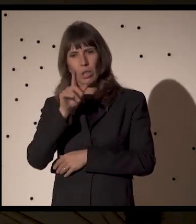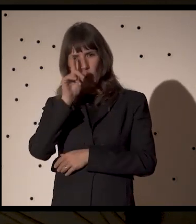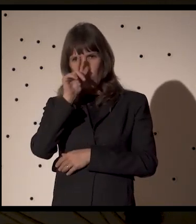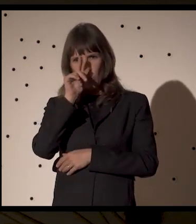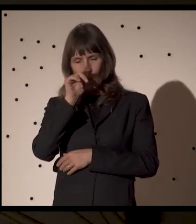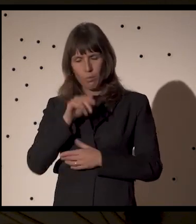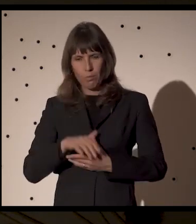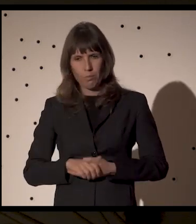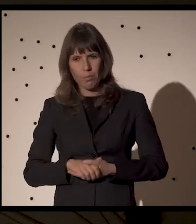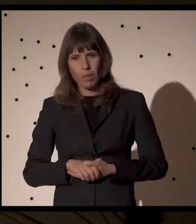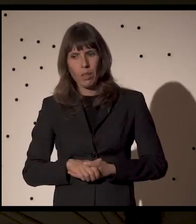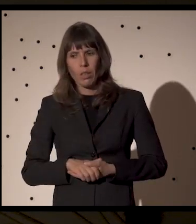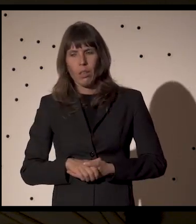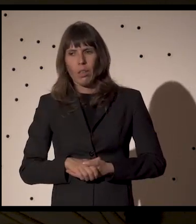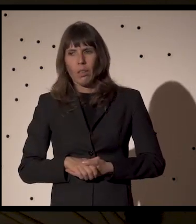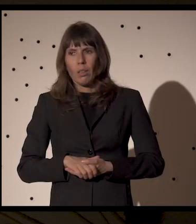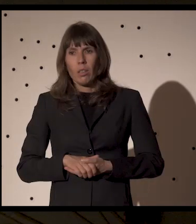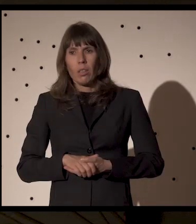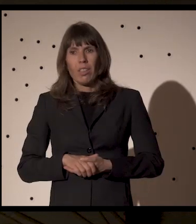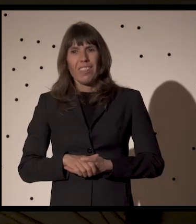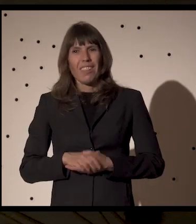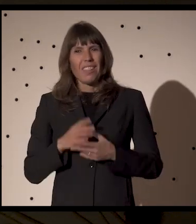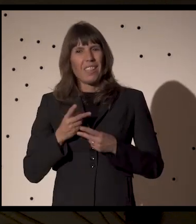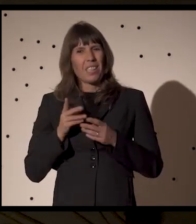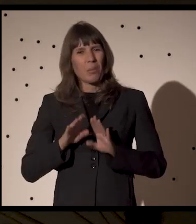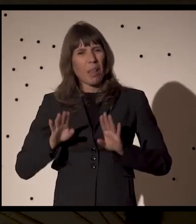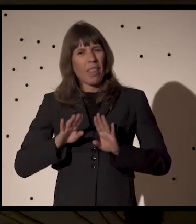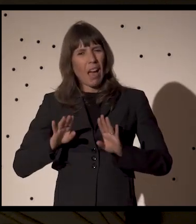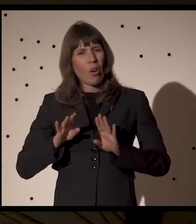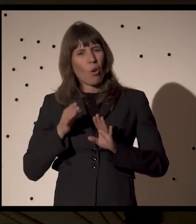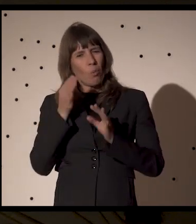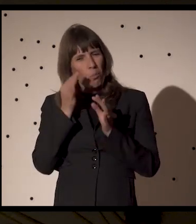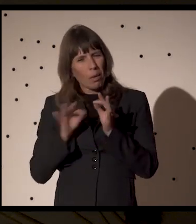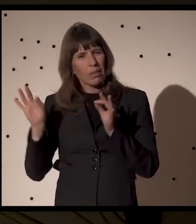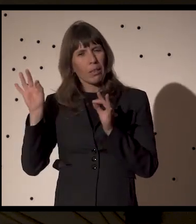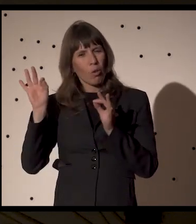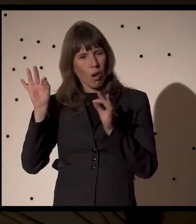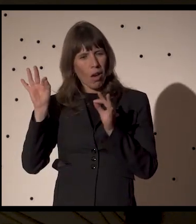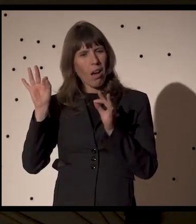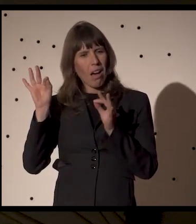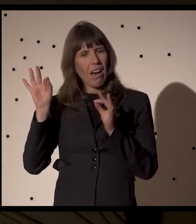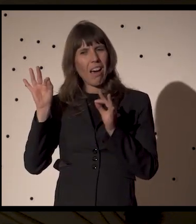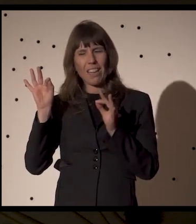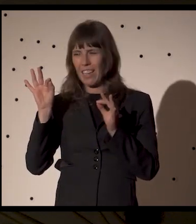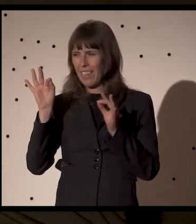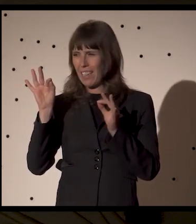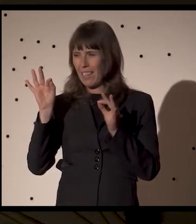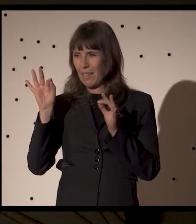un'edizione particolare perché dopo un processo di riflessione